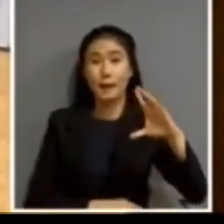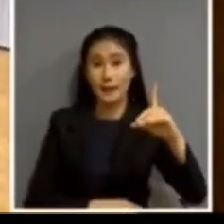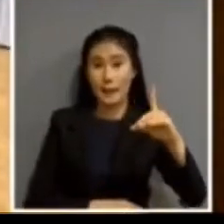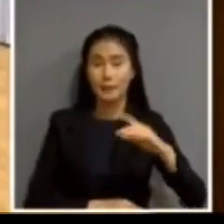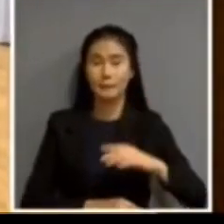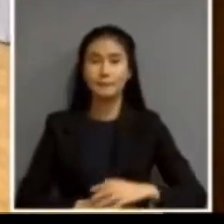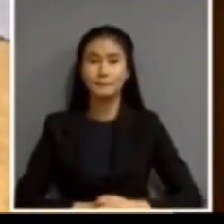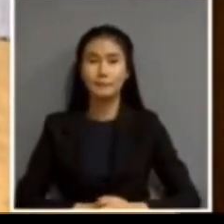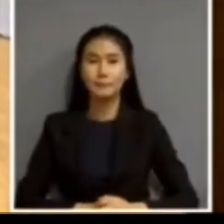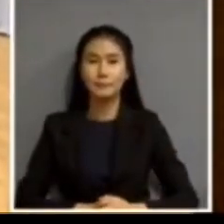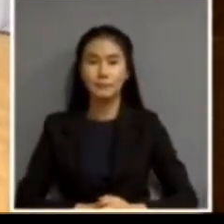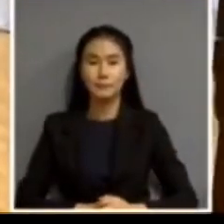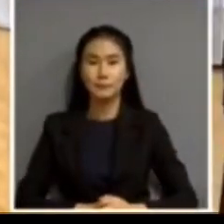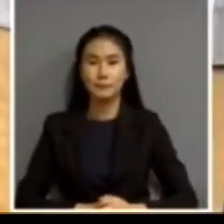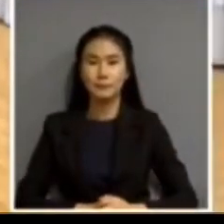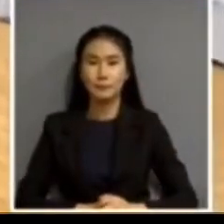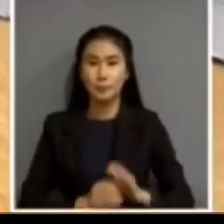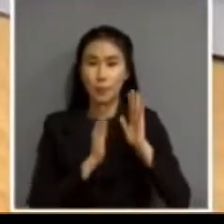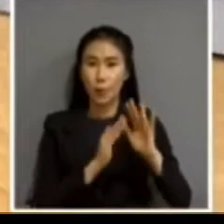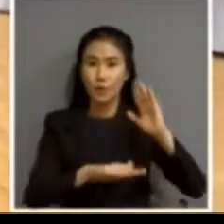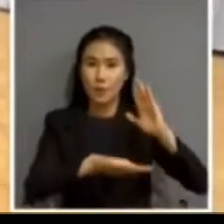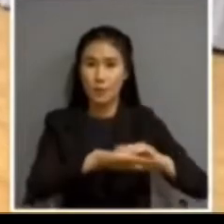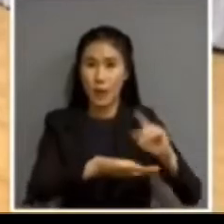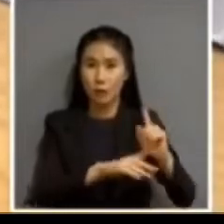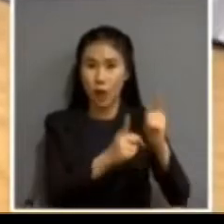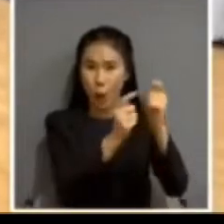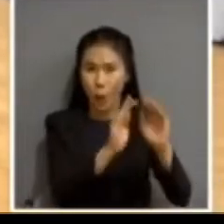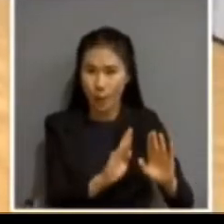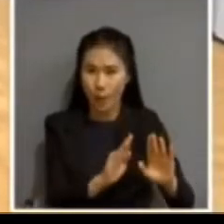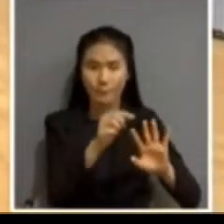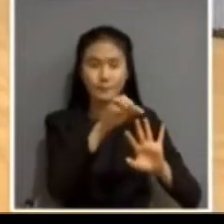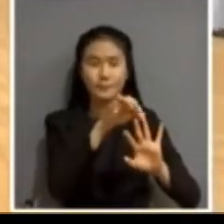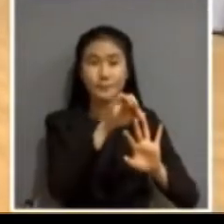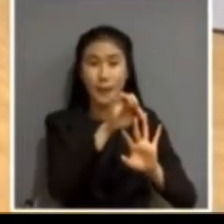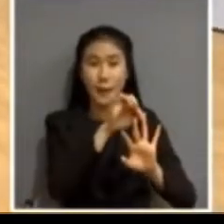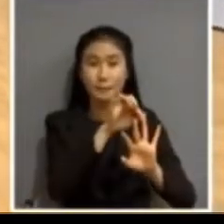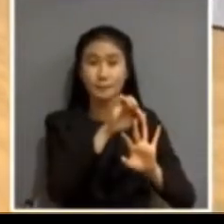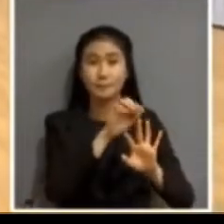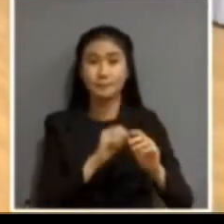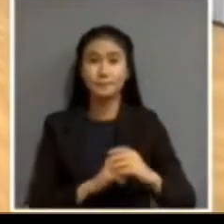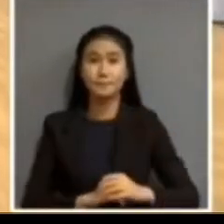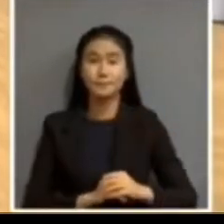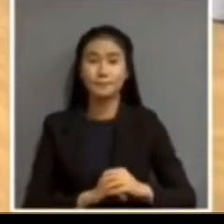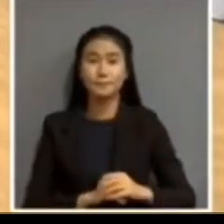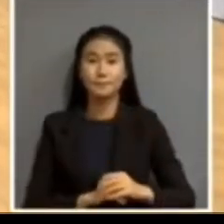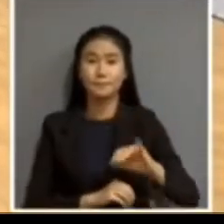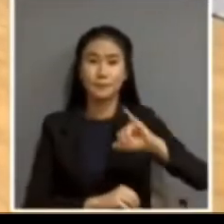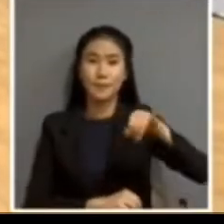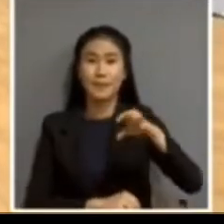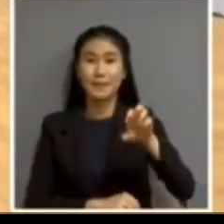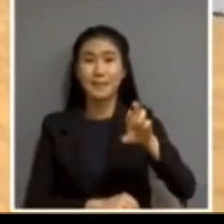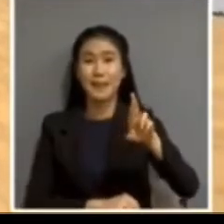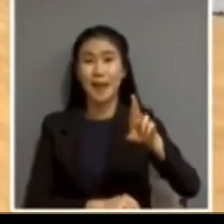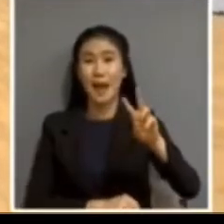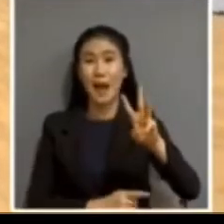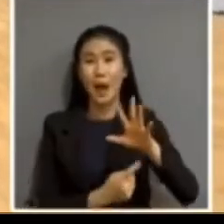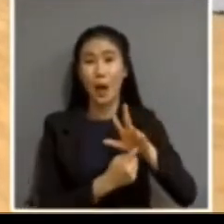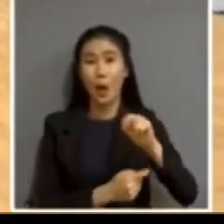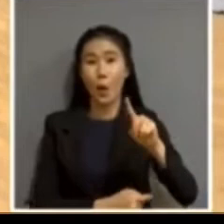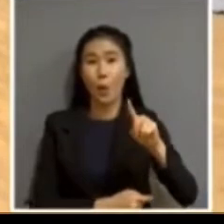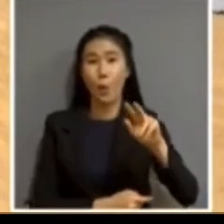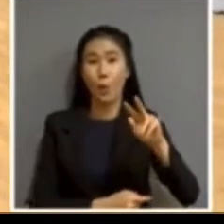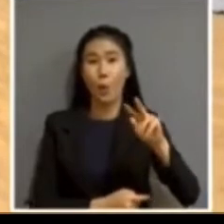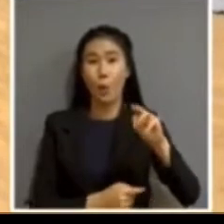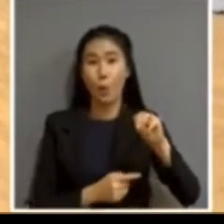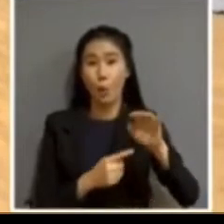มผู้เชี่ยวชาญด้านออกแบบนะครับ3คุณธีรวัฒน์ธนโรจน์ศักดิ์ครับ